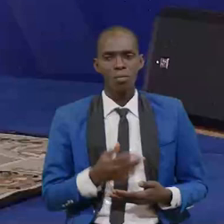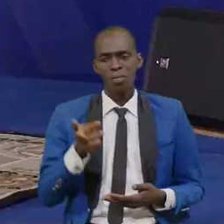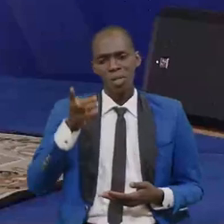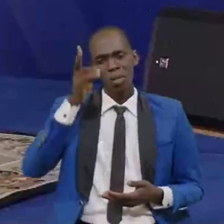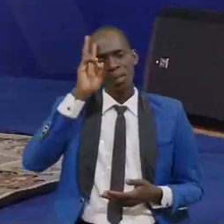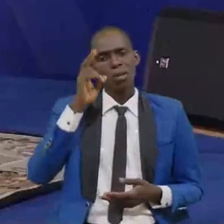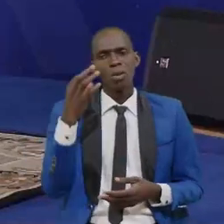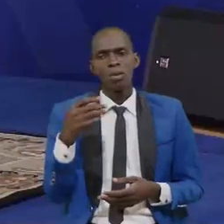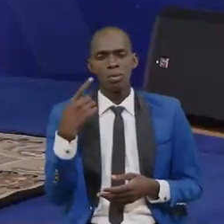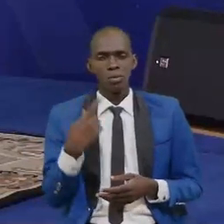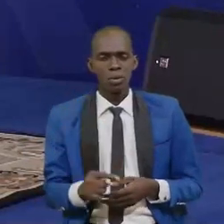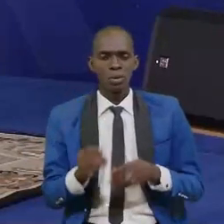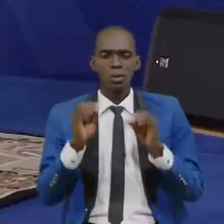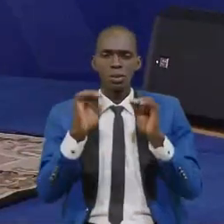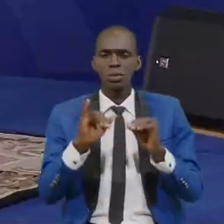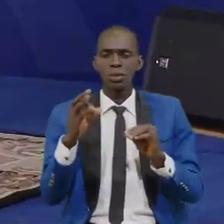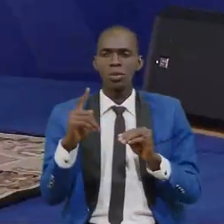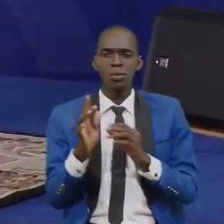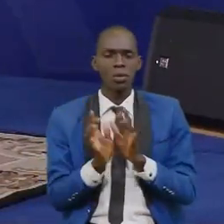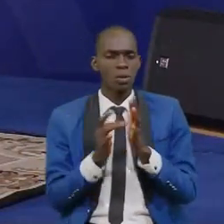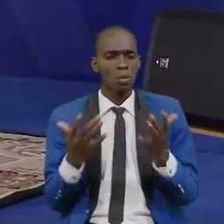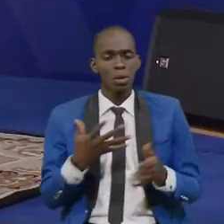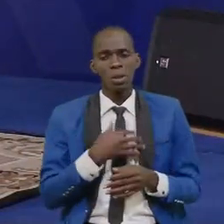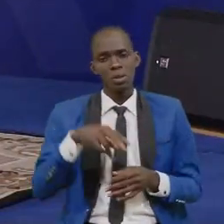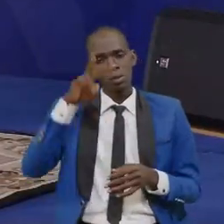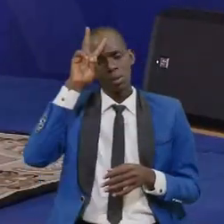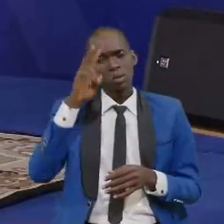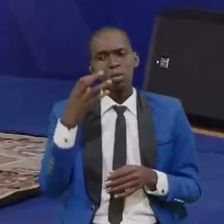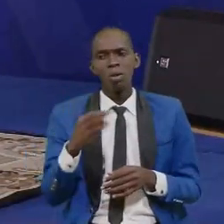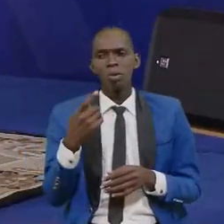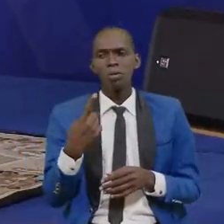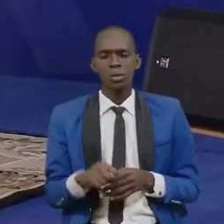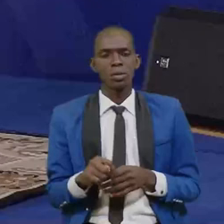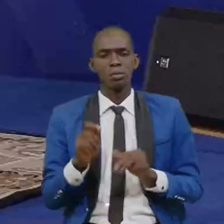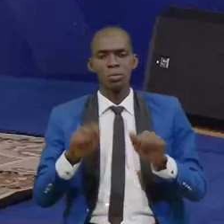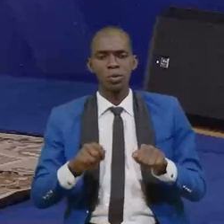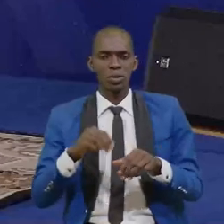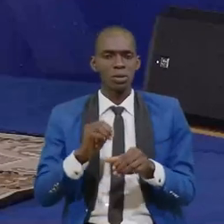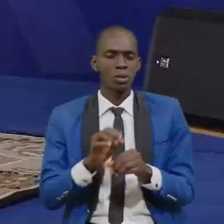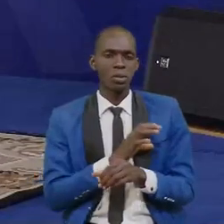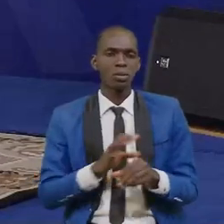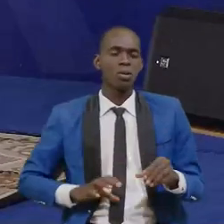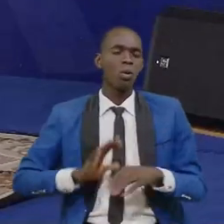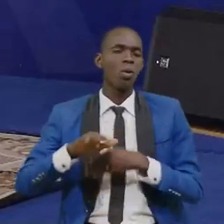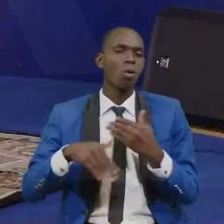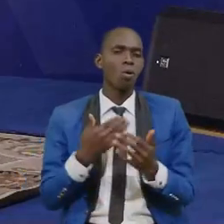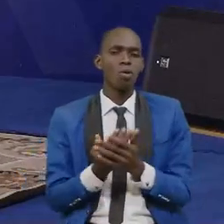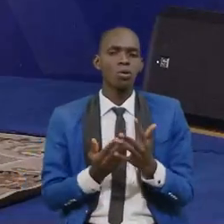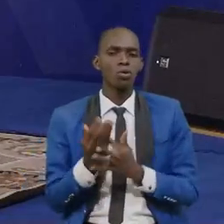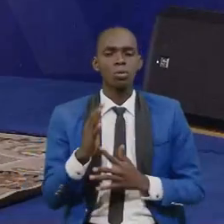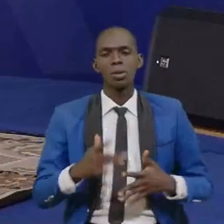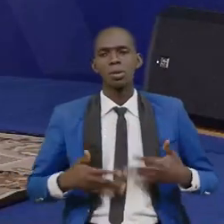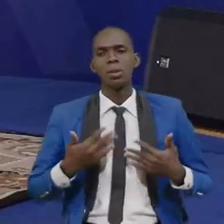ignorants des doctrines de la Bible. Et ignorant des possibilités en Christ toute leur vie, ils vont